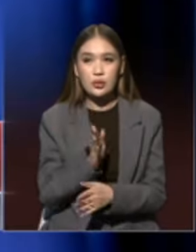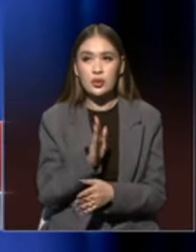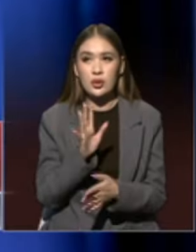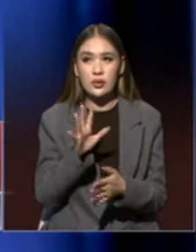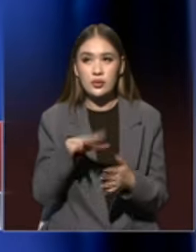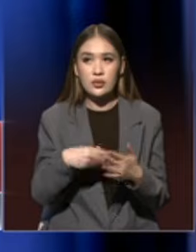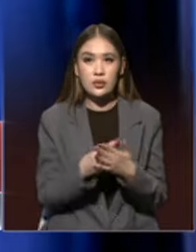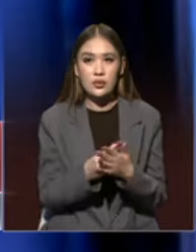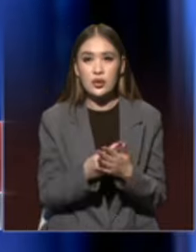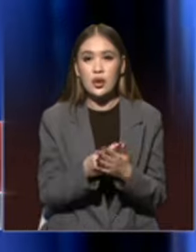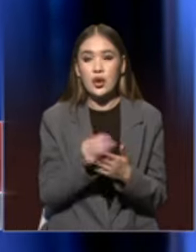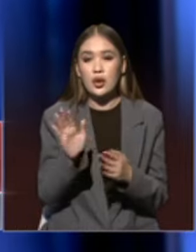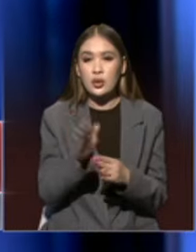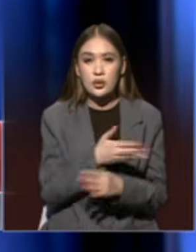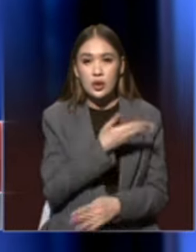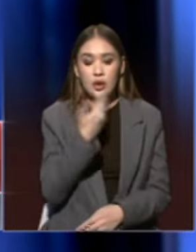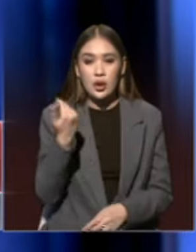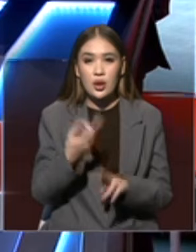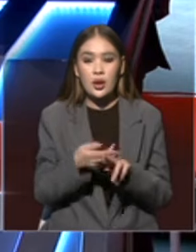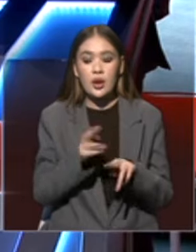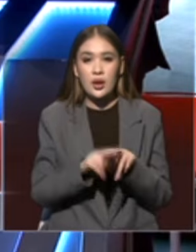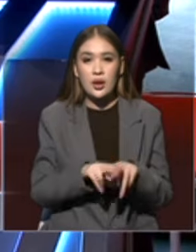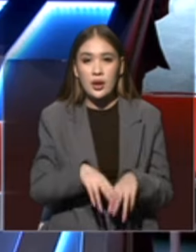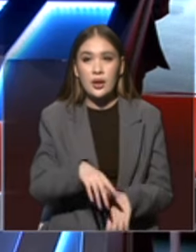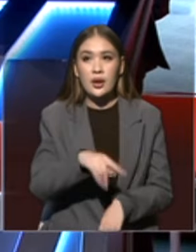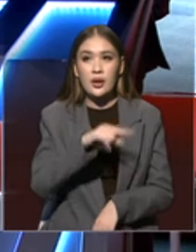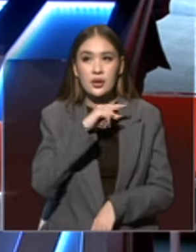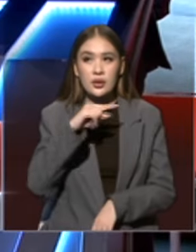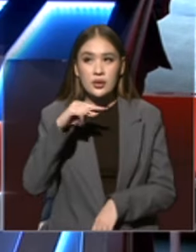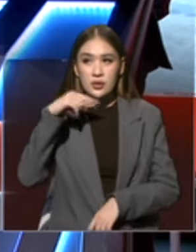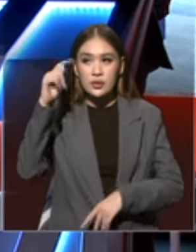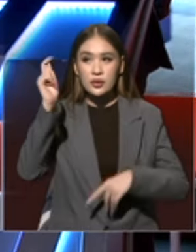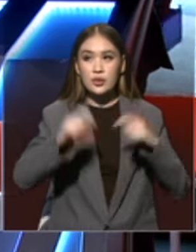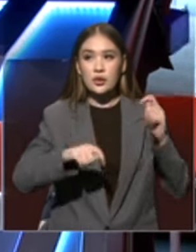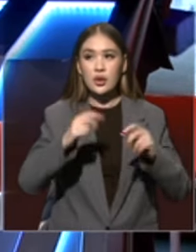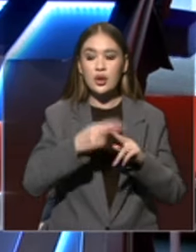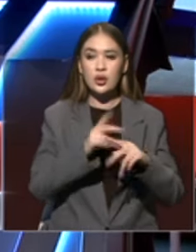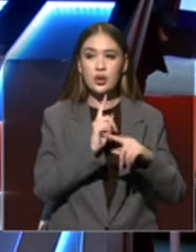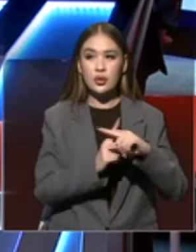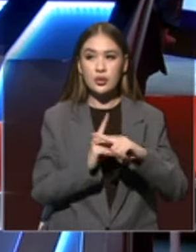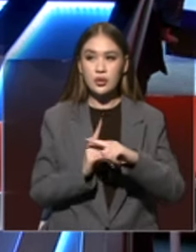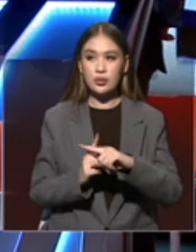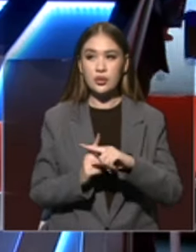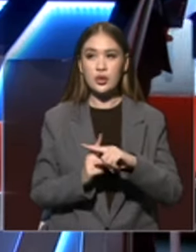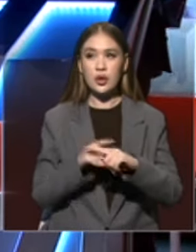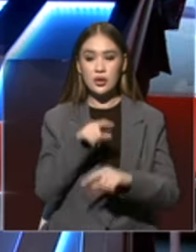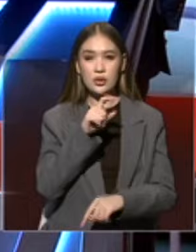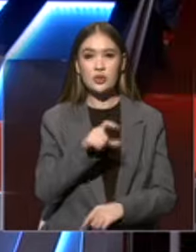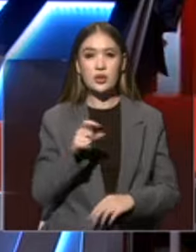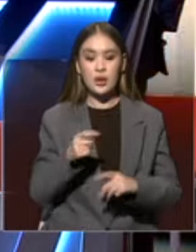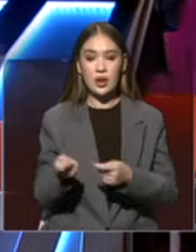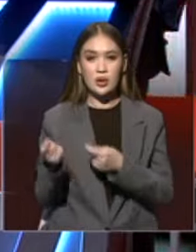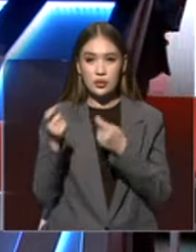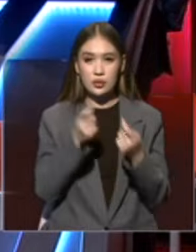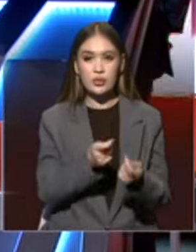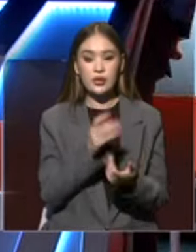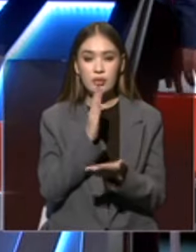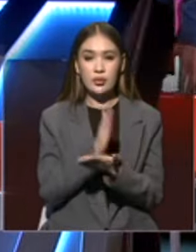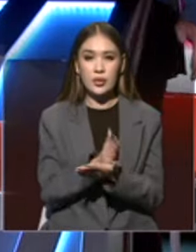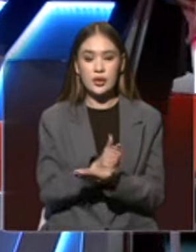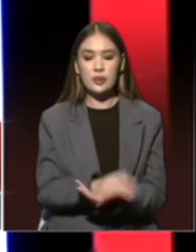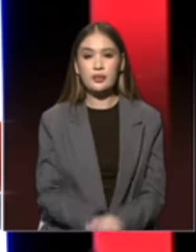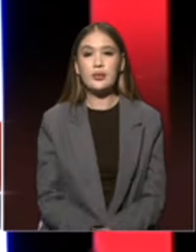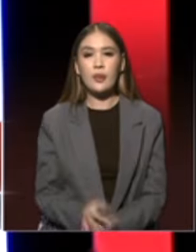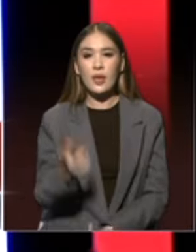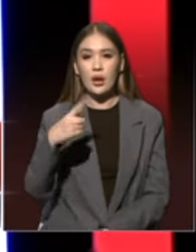нерекламен үлкен су Ресей Федерациясынан келді ғой, бәрі белгілі ғой. Қосымша құймасынан келді. Жайықтың суы Орал түспей тұр ғой. Аптаның